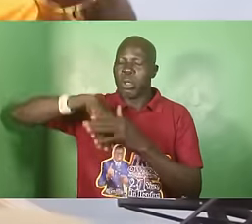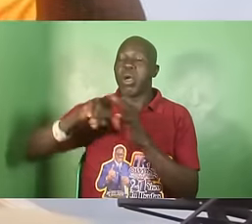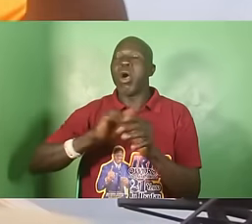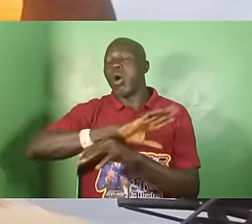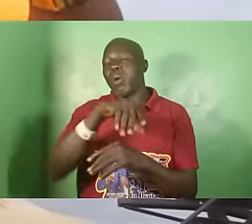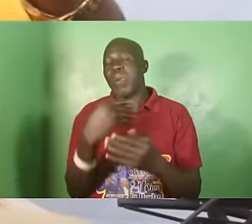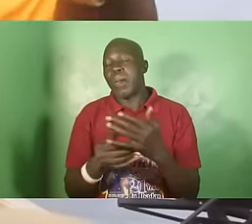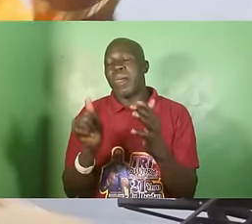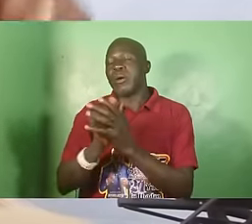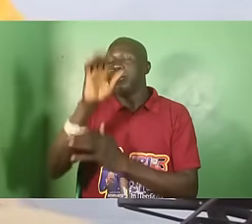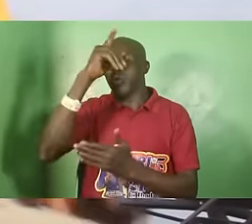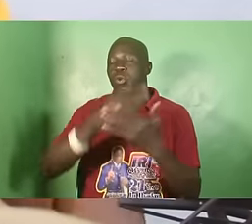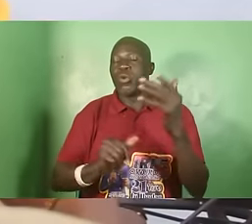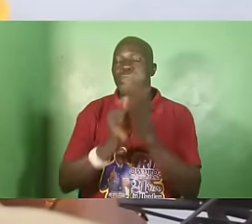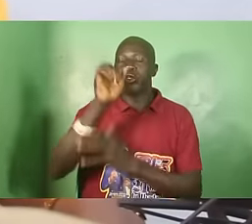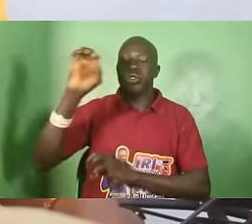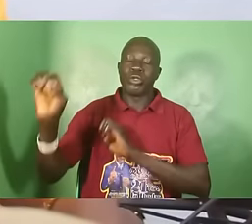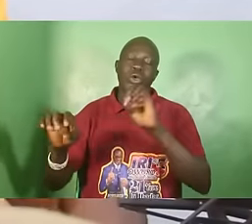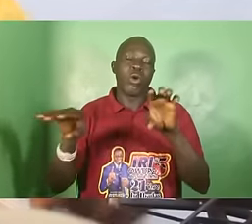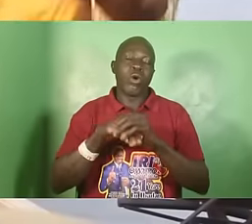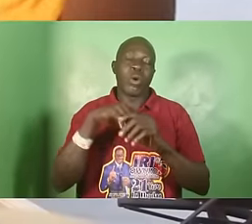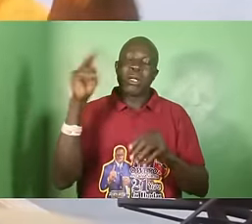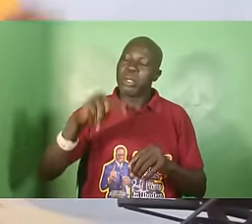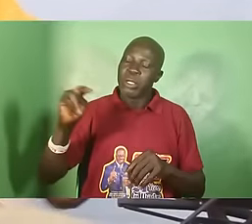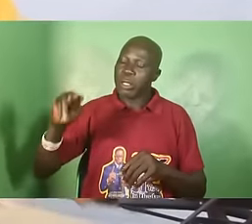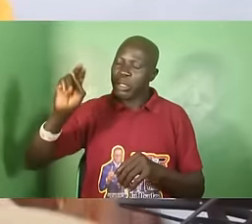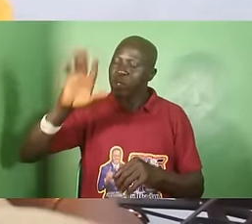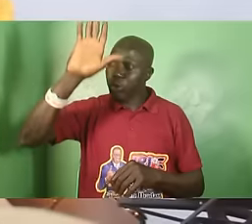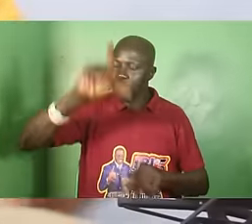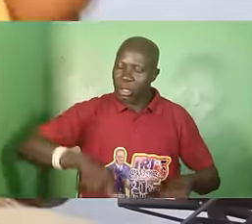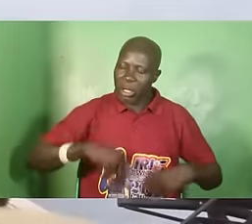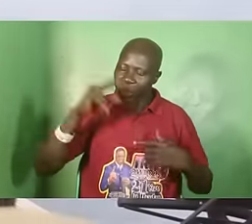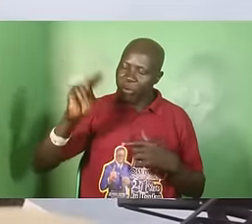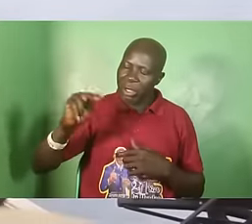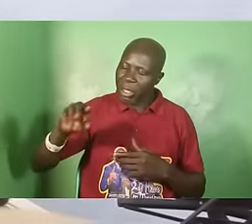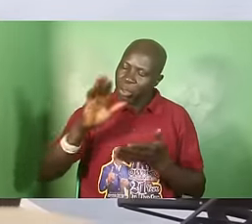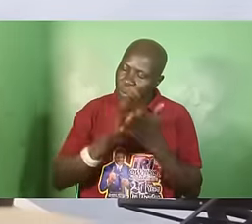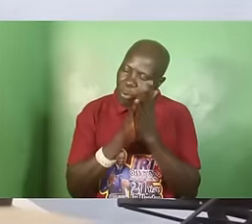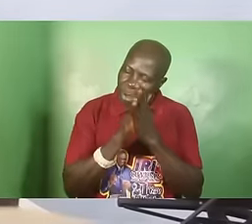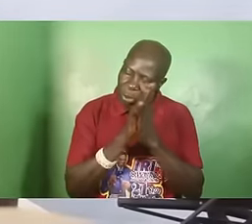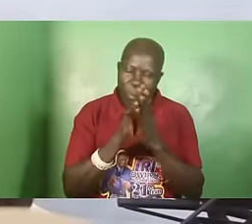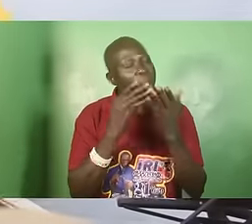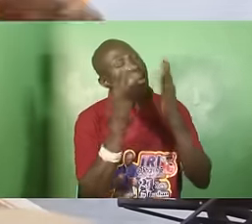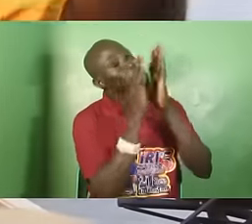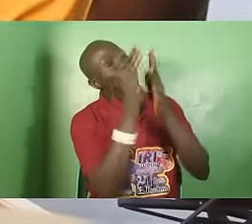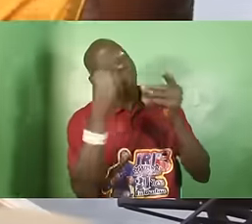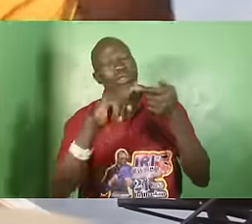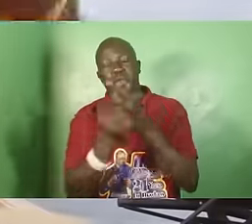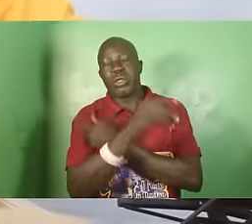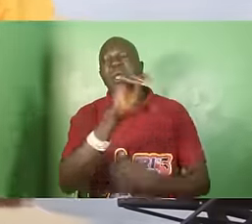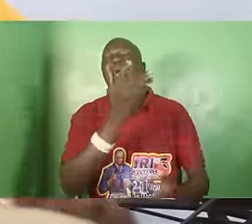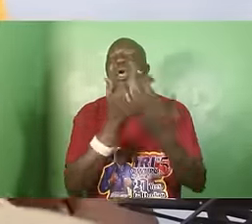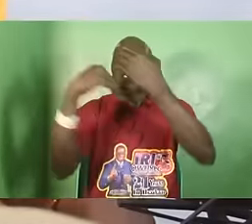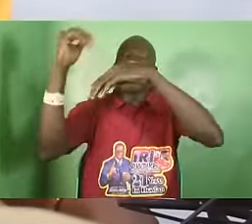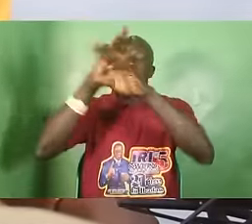Gbogbo tí ìgbéyàwó rẹ nílò. But so about your marriage needs. Ohun tí ayé rẹ nílò. What's your life need? Tó ra owó ẹ̀bẹ̀ sí. That you are bringing up. Lóde ọ̀run dá